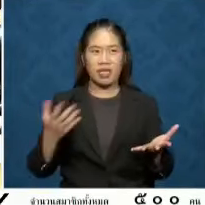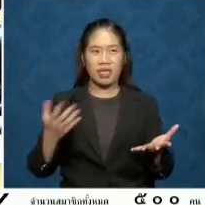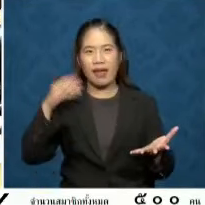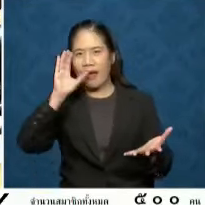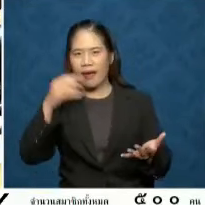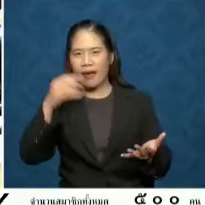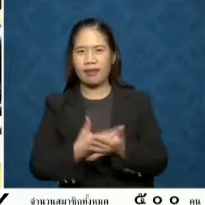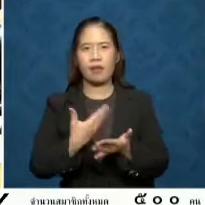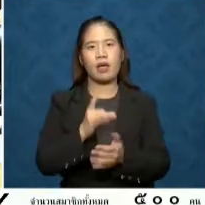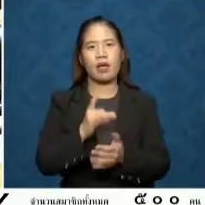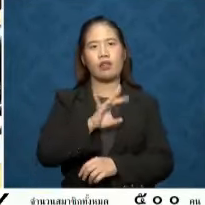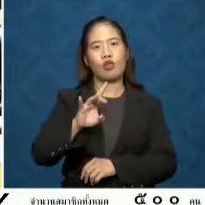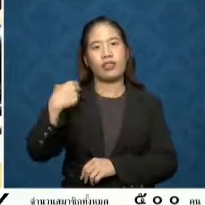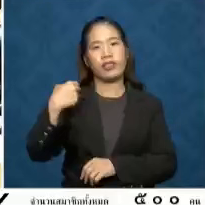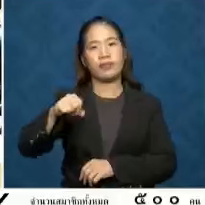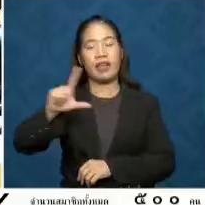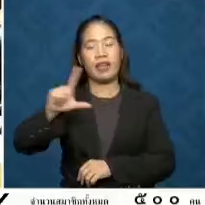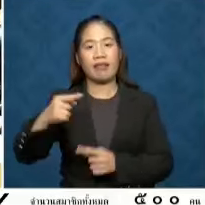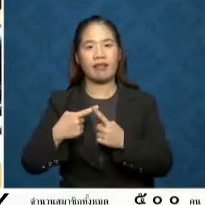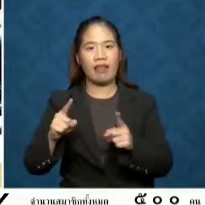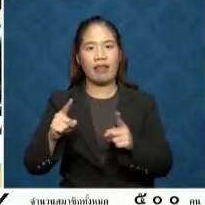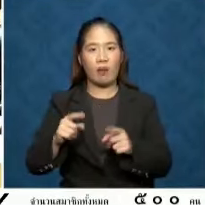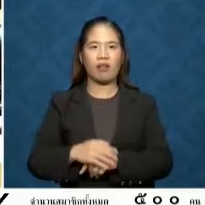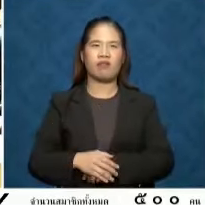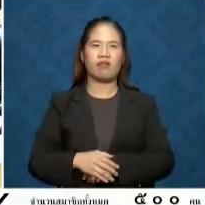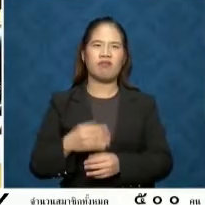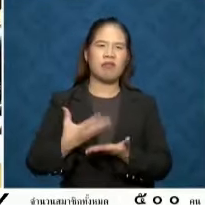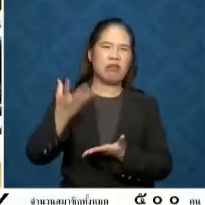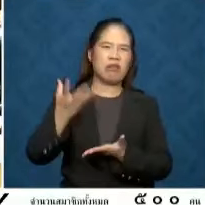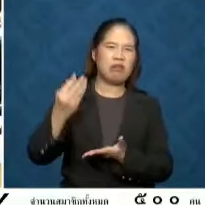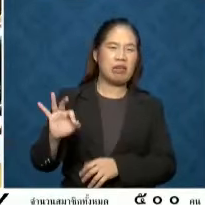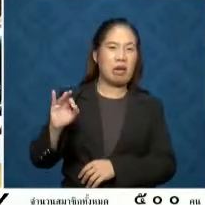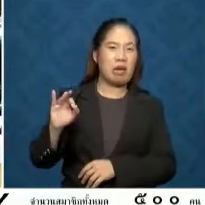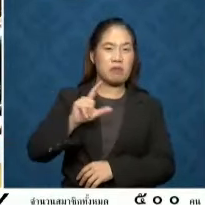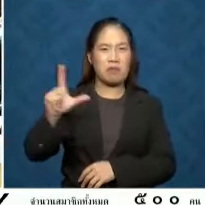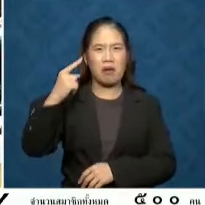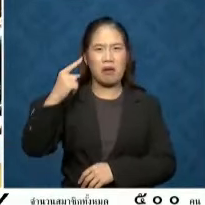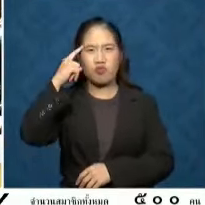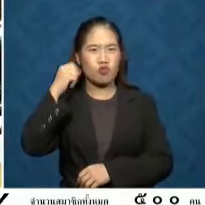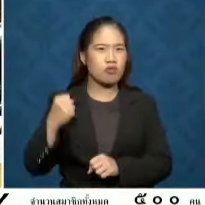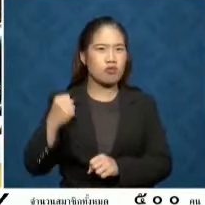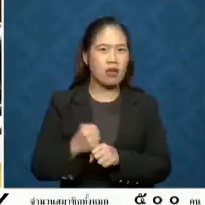ล้านแต่ว่าราคากู้เรือมัน200ขาดอีก90ไม่รู้จะทำยังไงก็เลยต้อง